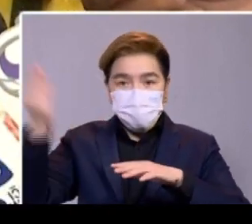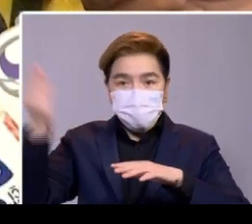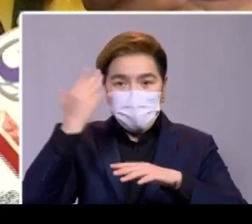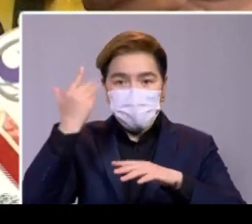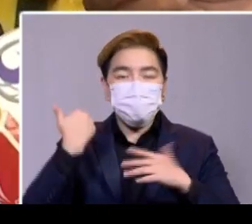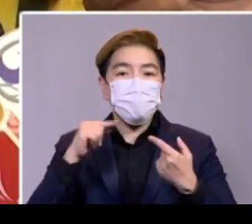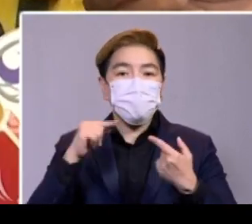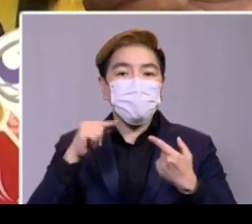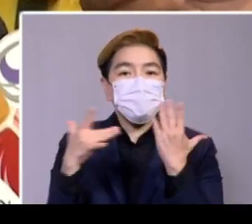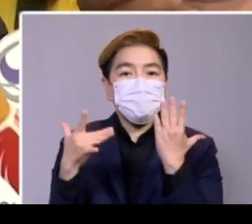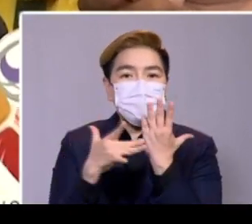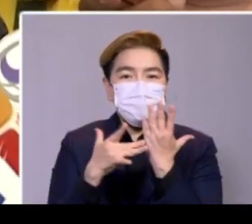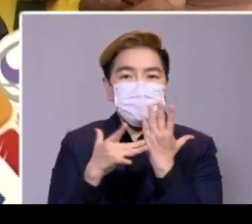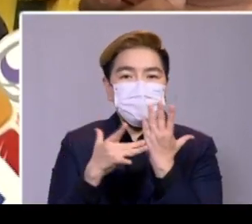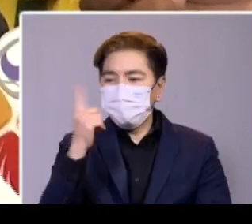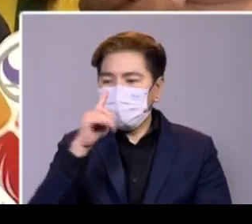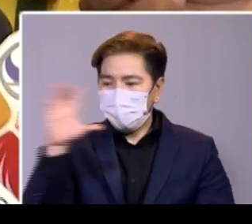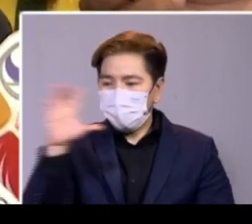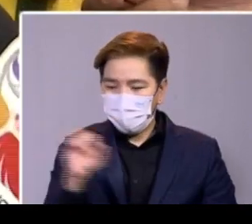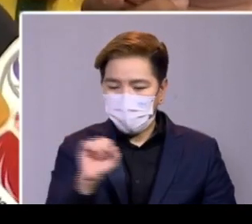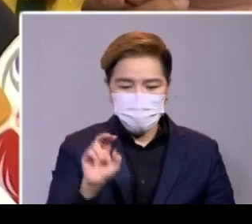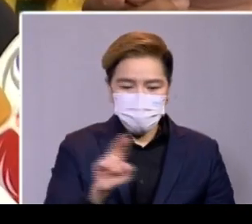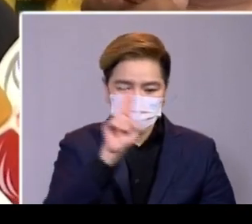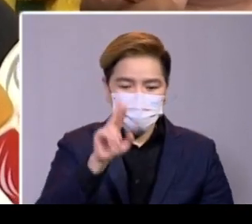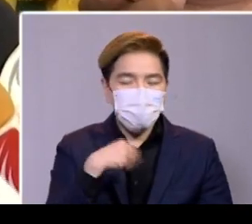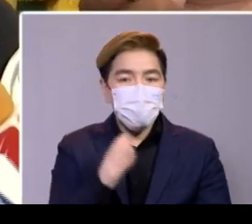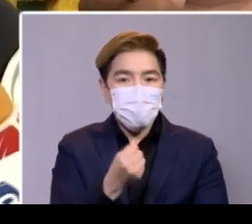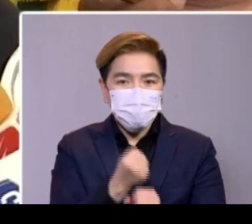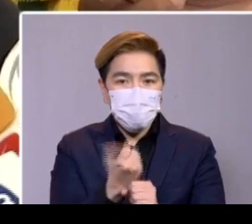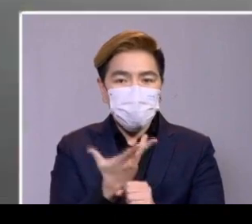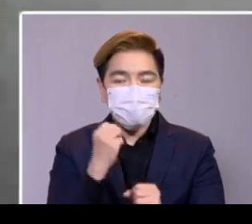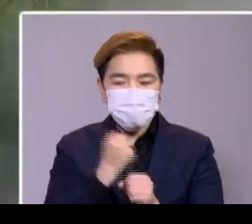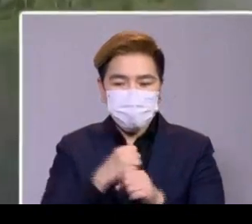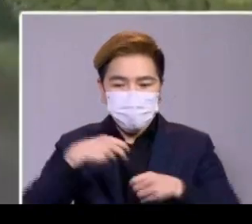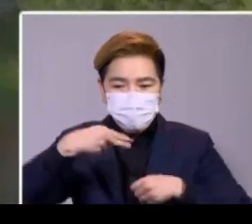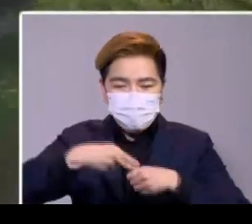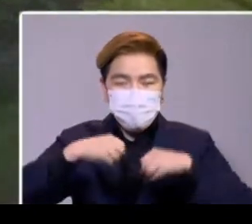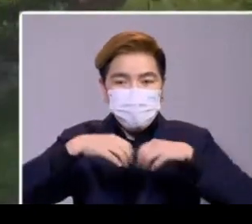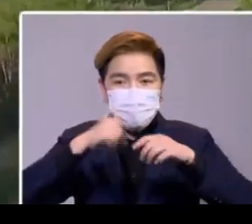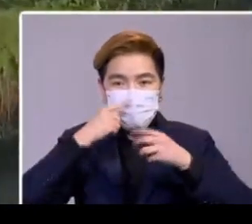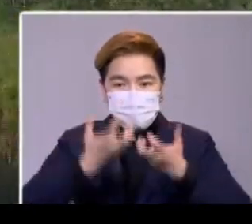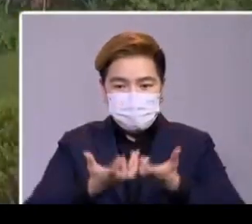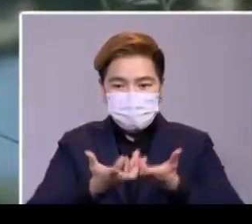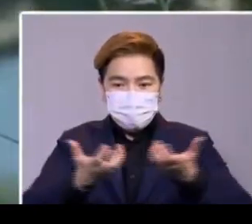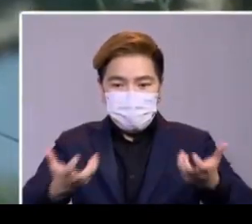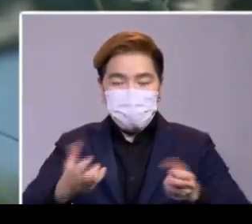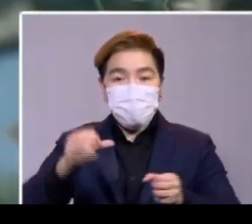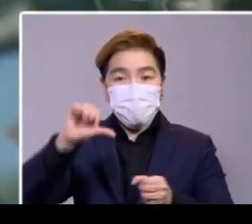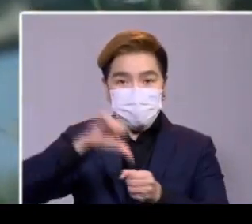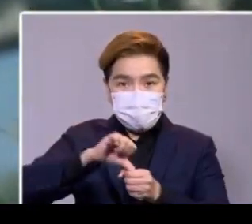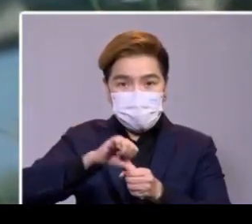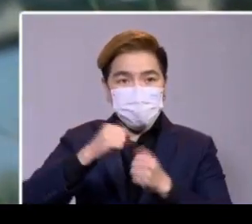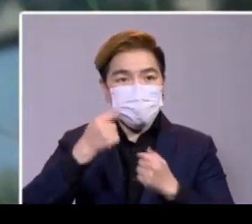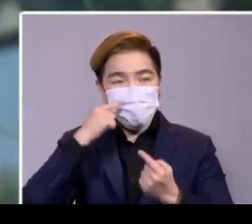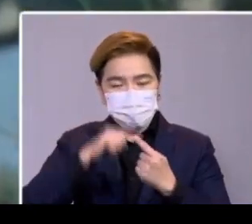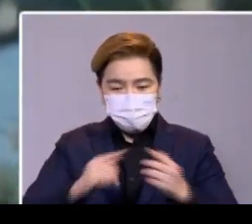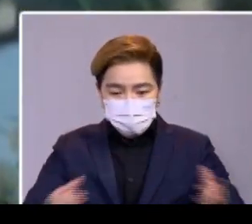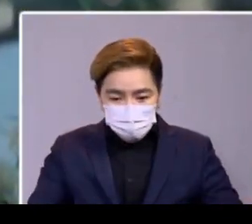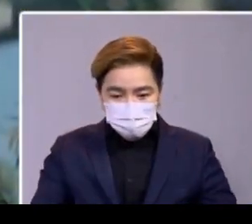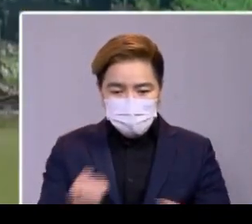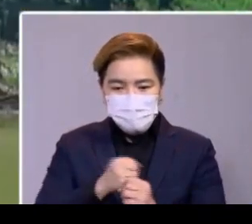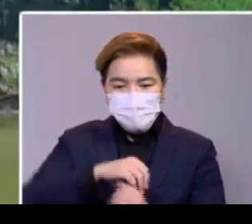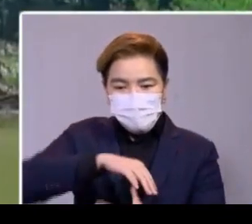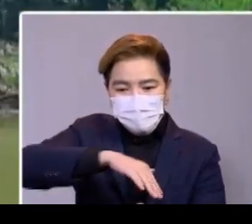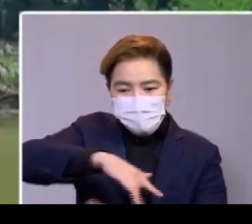ตและเทคโนโลยีที่ทันสมัยเพื่อเพิ่มประสิทธิภาพการใช้พลังงานในโรงแยกก๊าซธรรมชาติการส่งเสริมการใช้พลังงานห